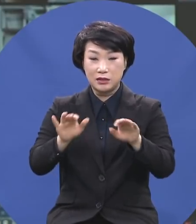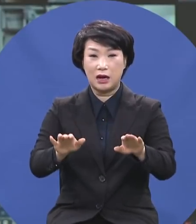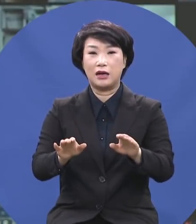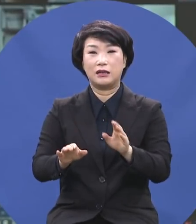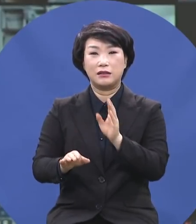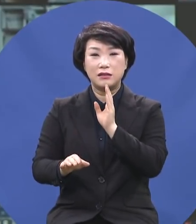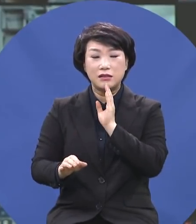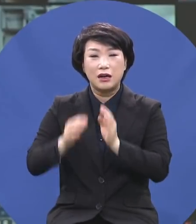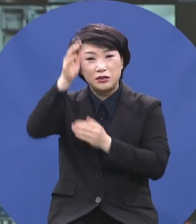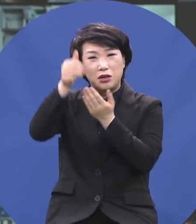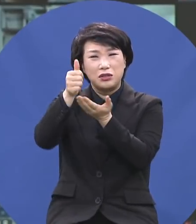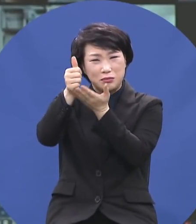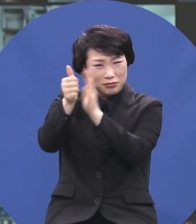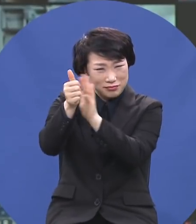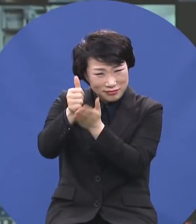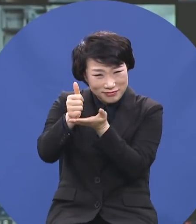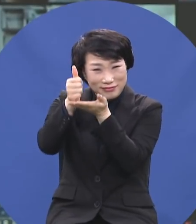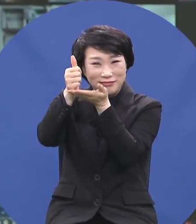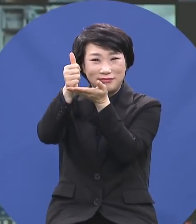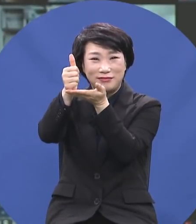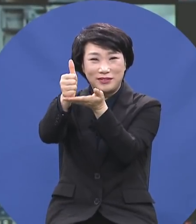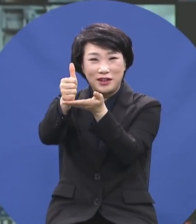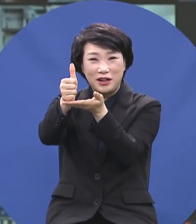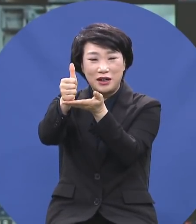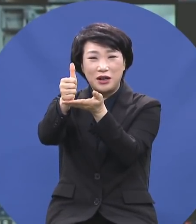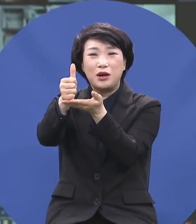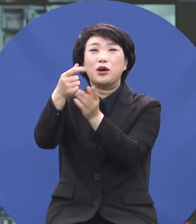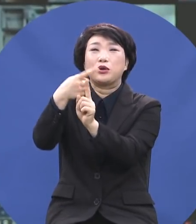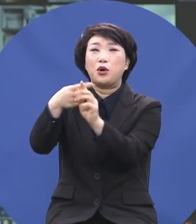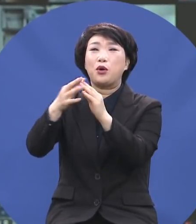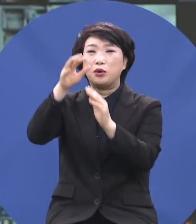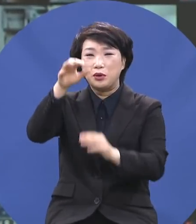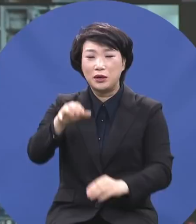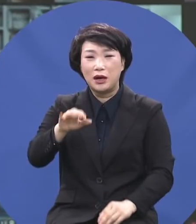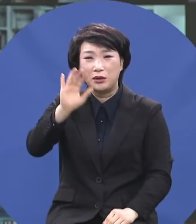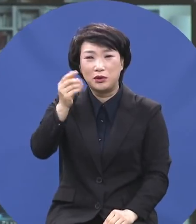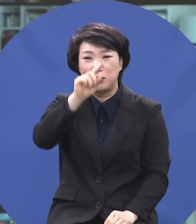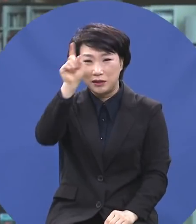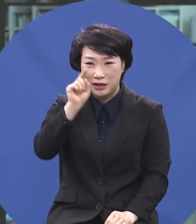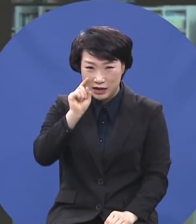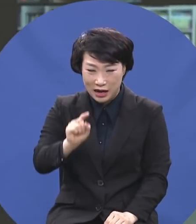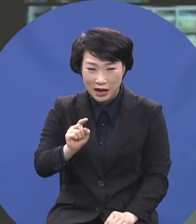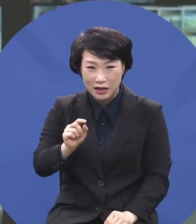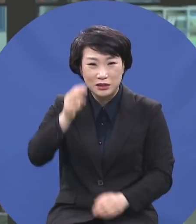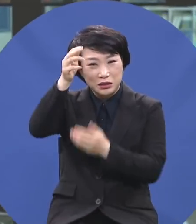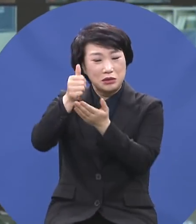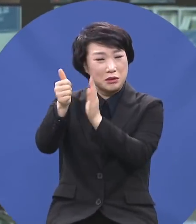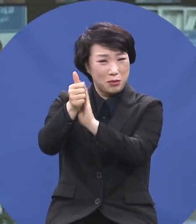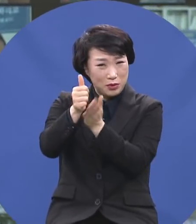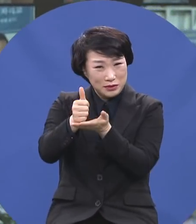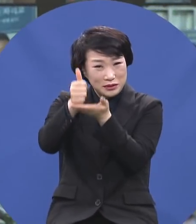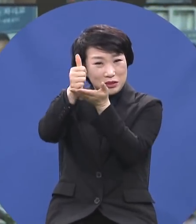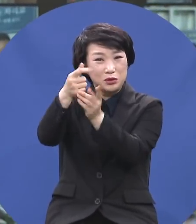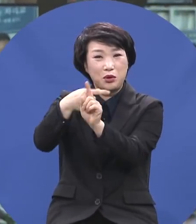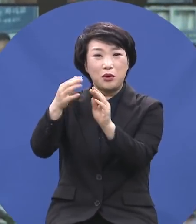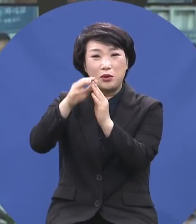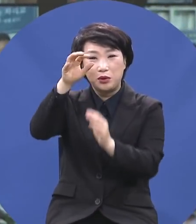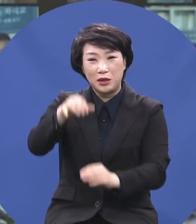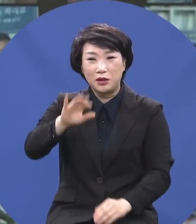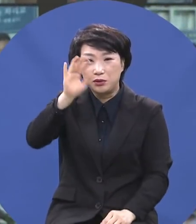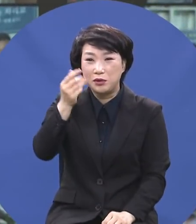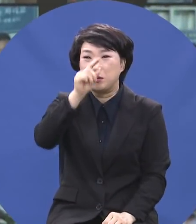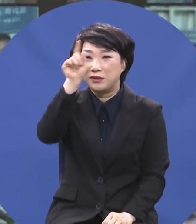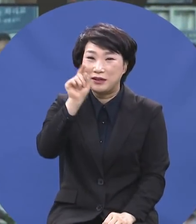정말로 성령님을 어떻게 잘 우대하고 잘 모시는 교회가